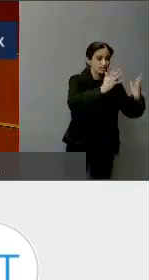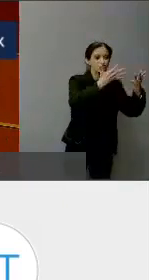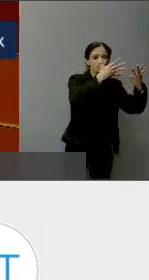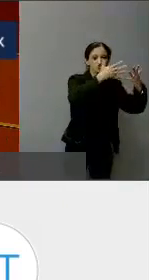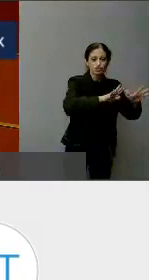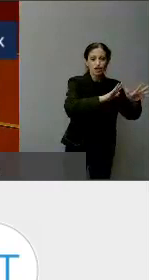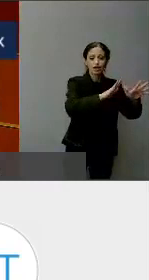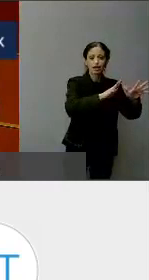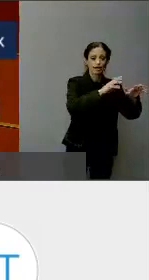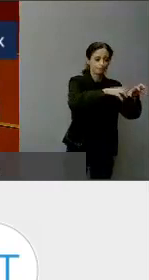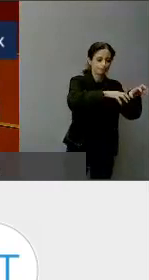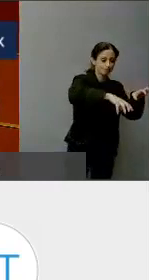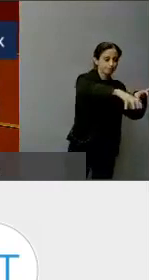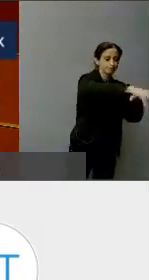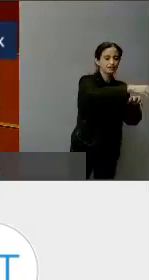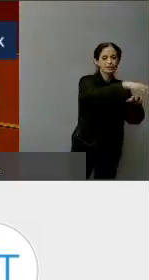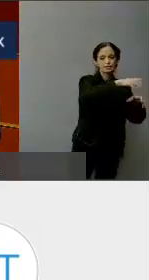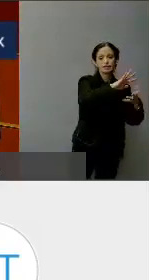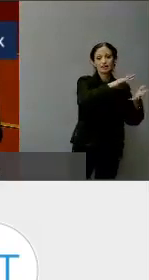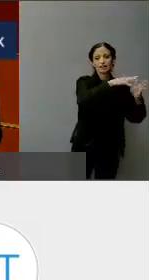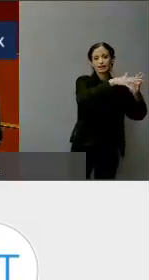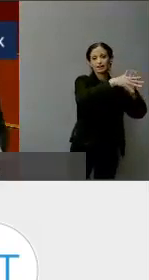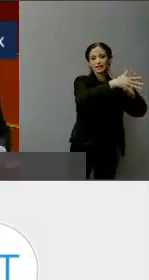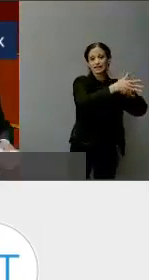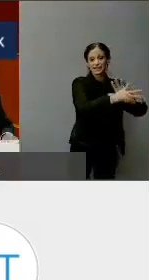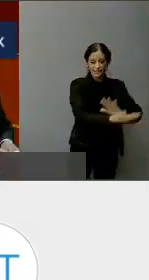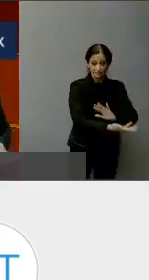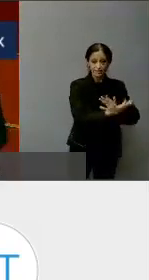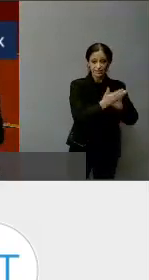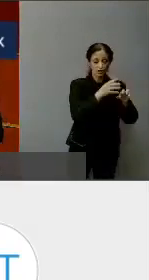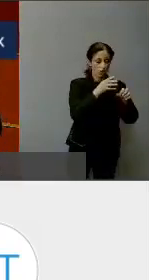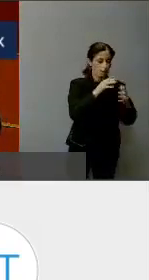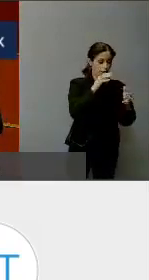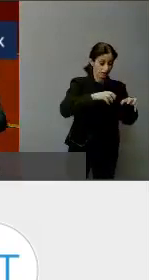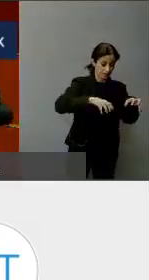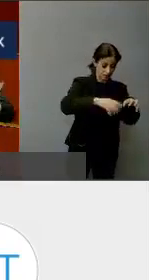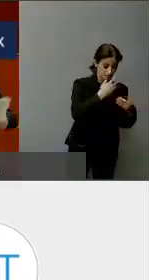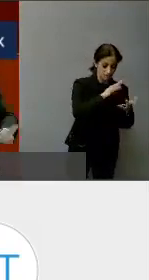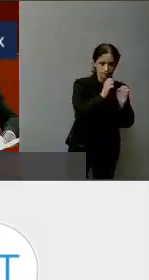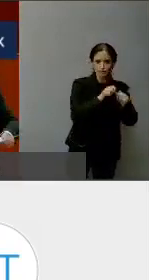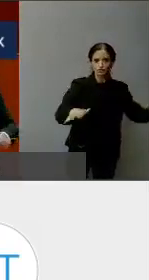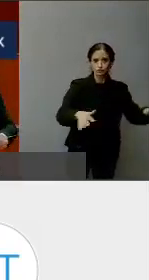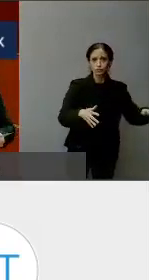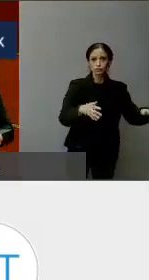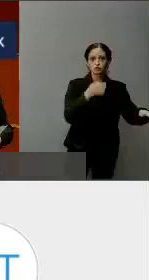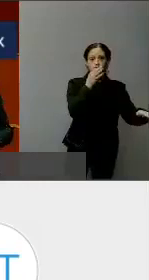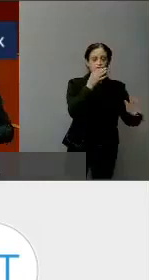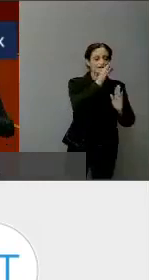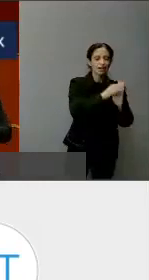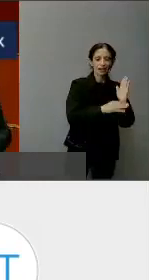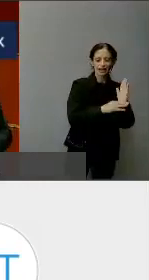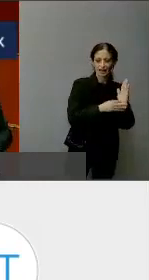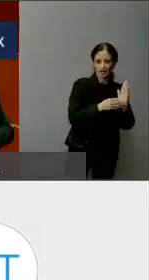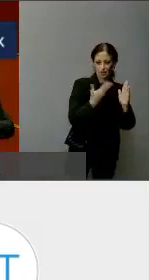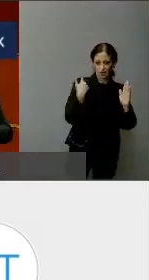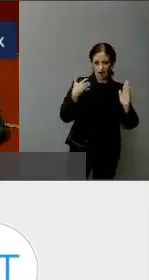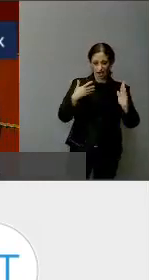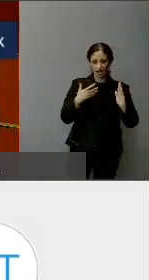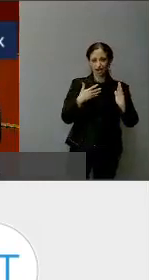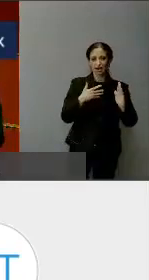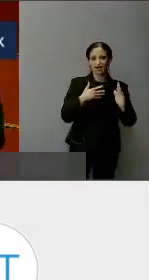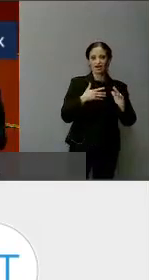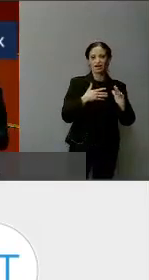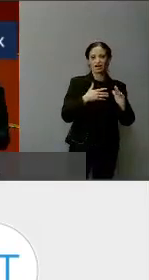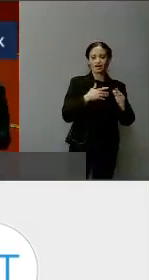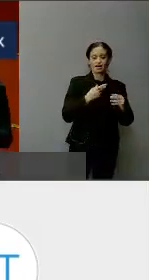dell'insediamento sparso risultato più proprie di una senza matri tipo diffuso che dice voi tradite la regola desiderati certamente sparso e il padre